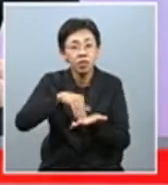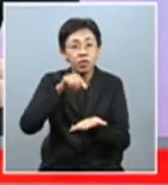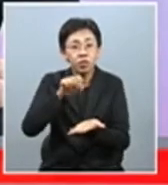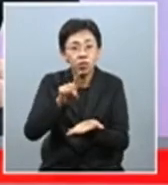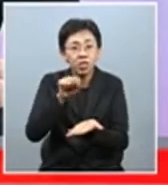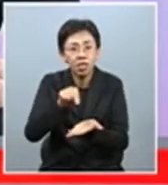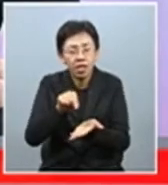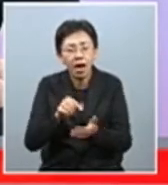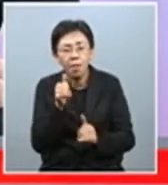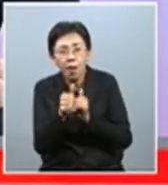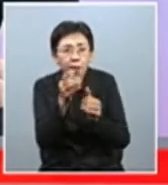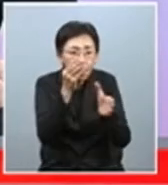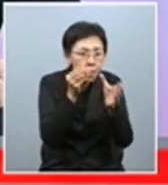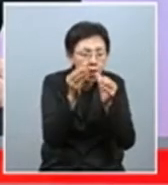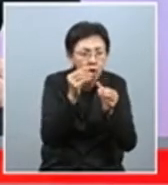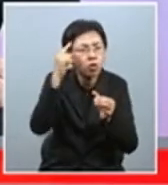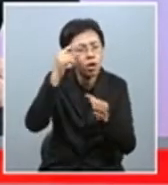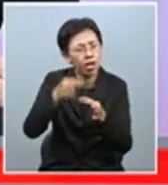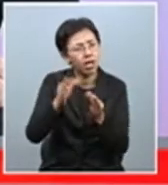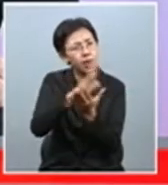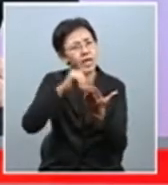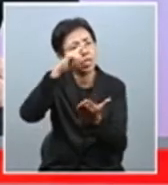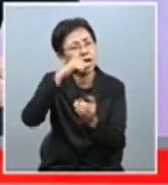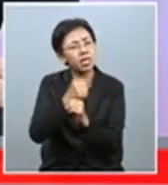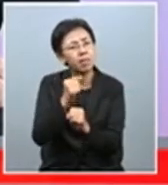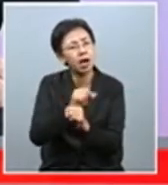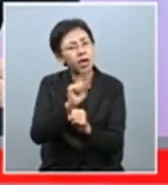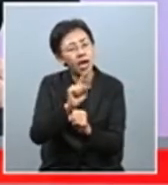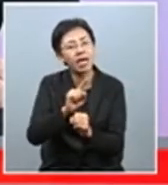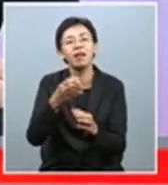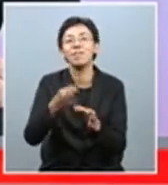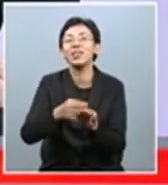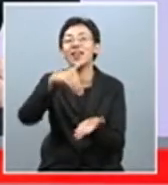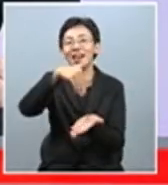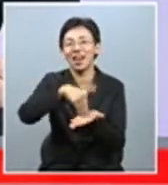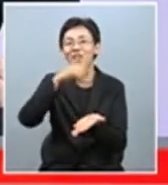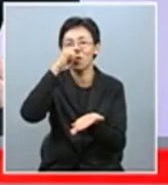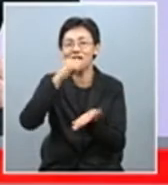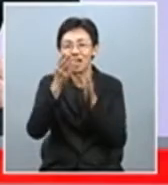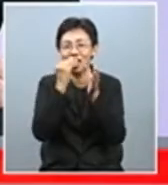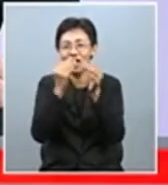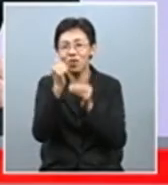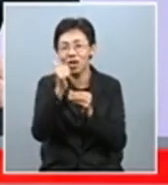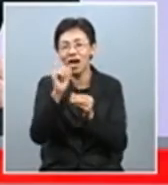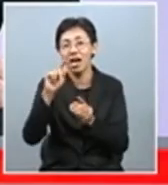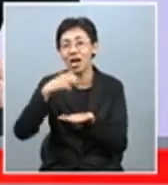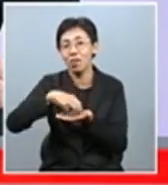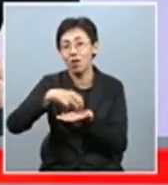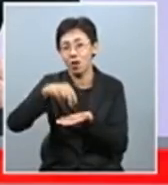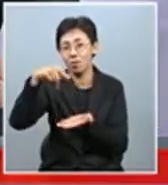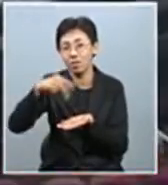ที่ของแบงก์ชาติในฐานะธนาคารกลางของประเทศไทยด้วยนะครับไปติดตามได้จากรายงานพิเศษครับ